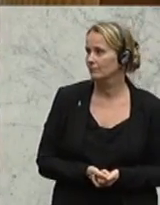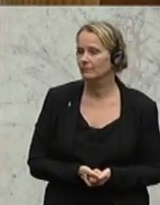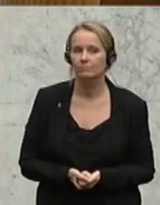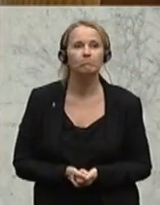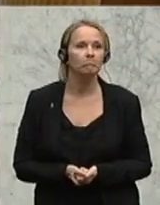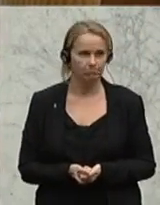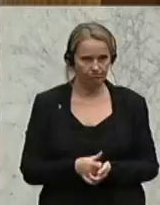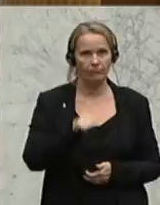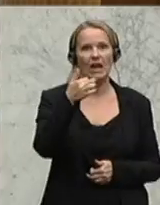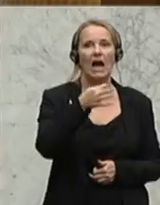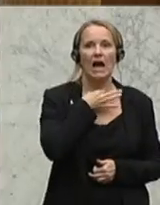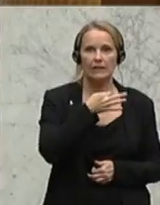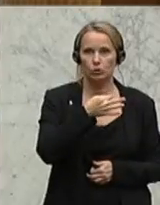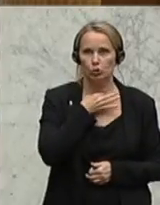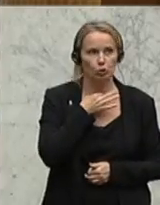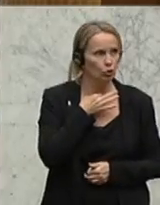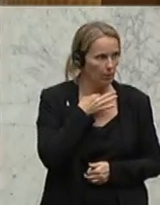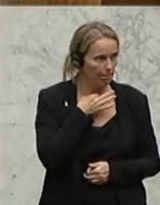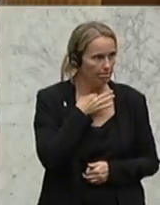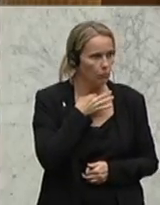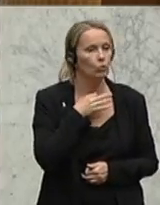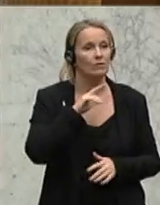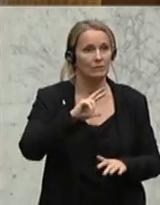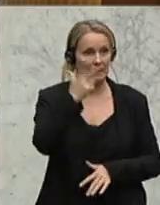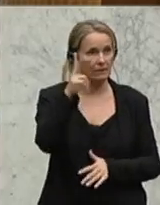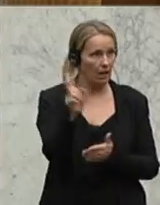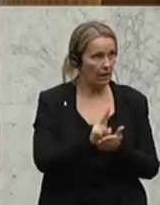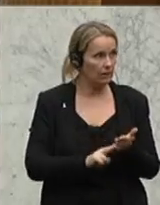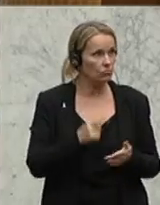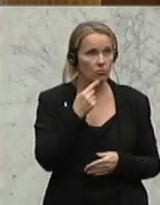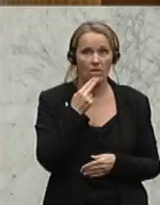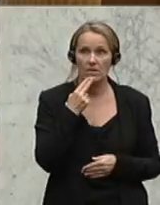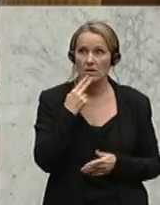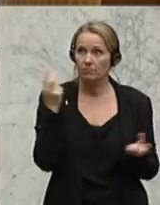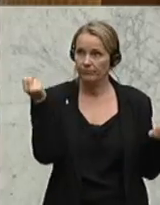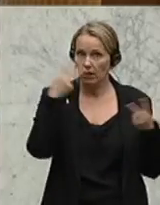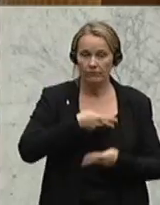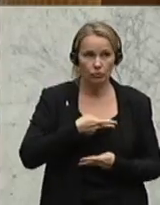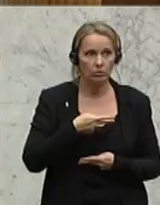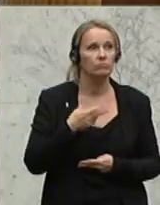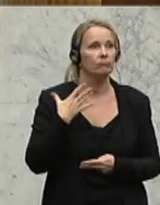Das ist einstimmig dritte Lesung. Wer stimmt auch in dritter Lesung zu?